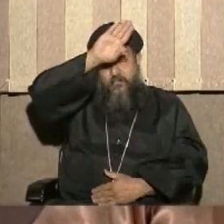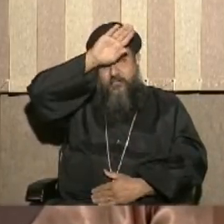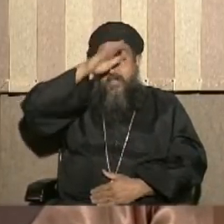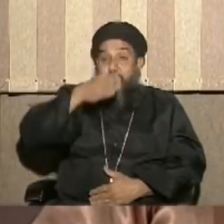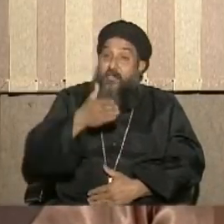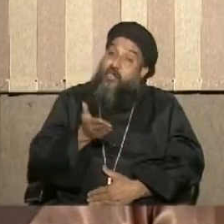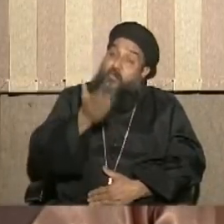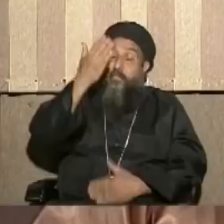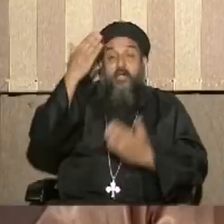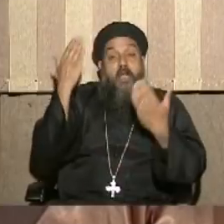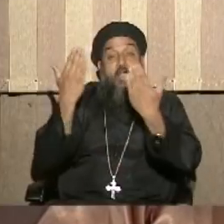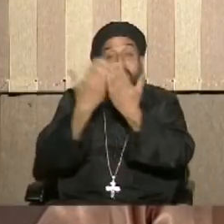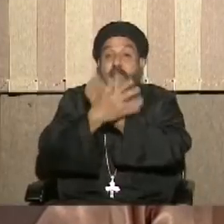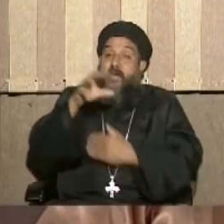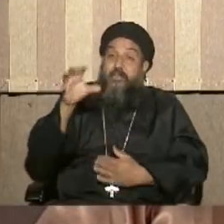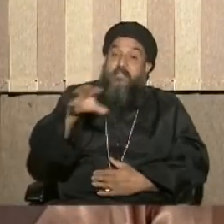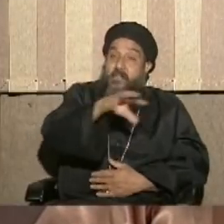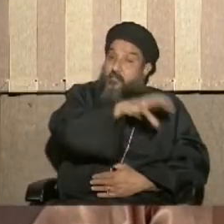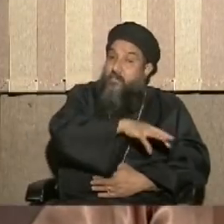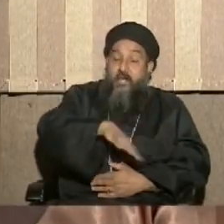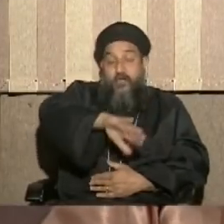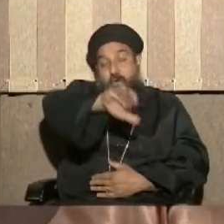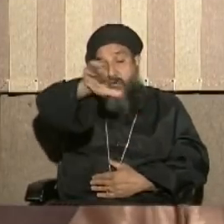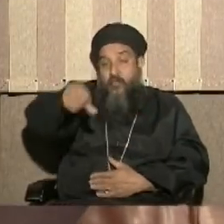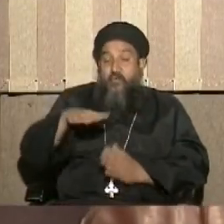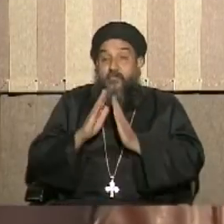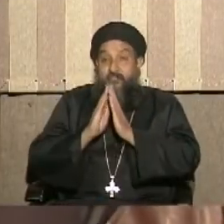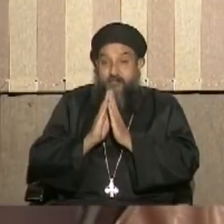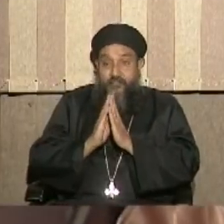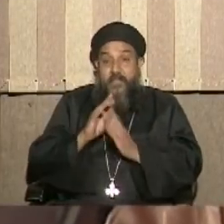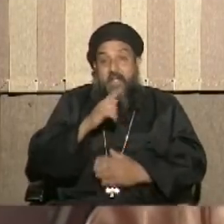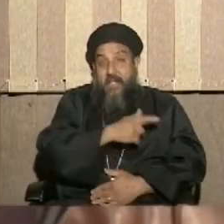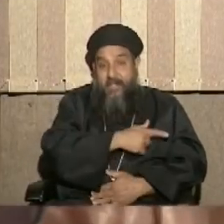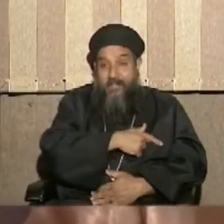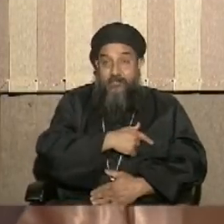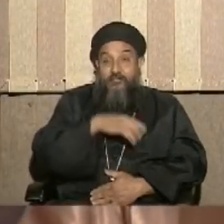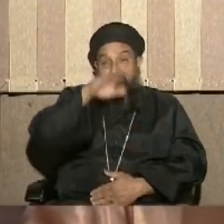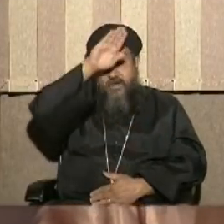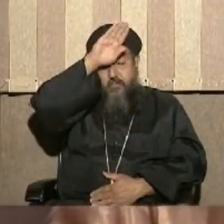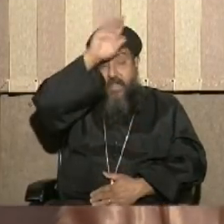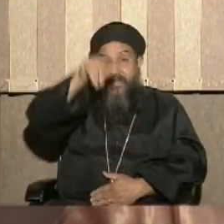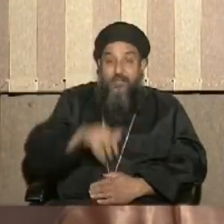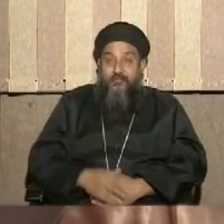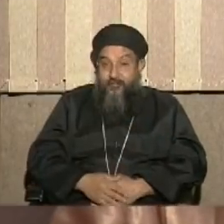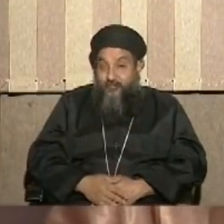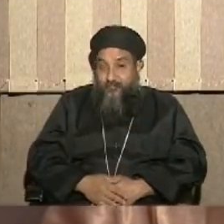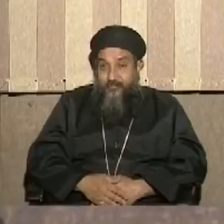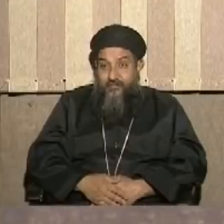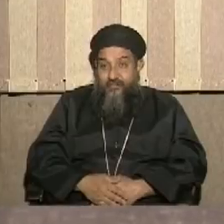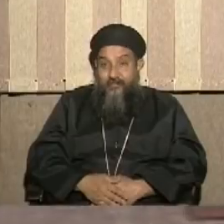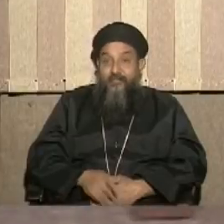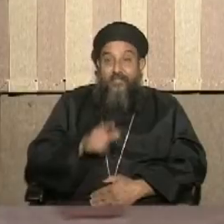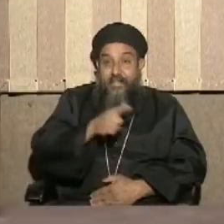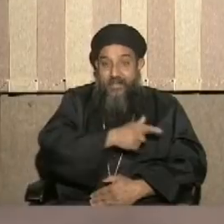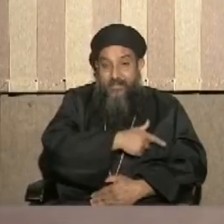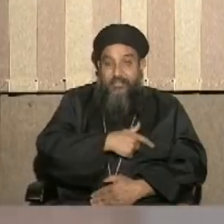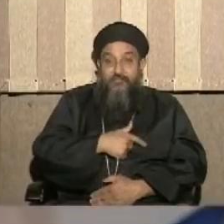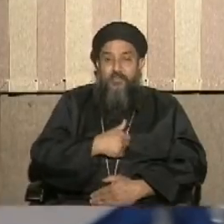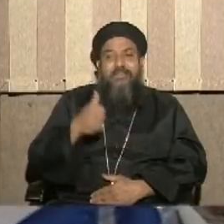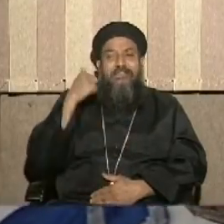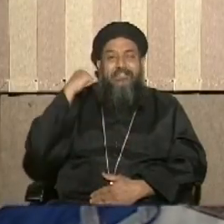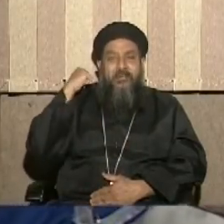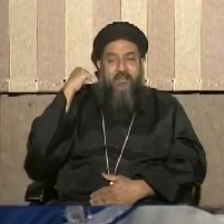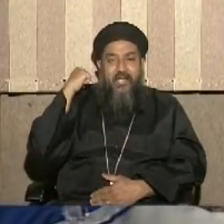الامبراطور جلالتك غيرت كتير. دول حتى اطلقوا على جلالتك قسطنطين